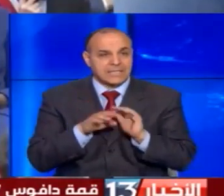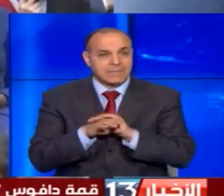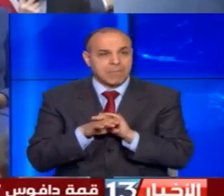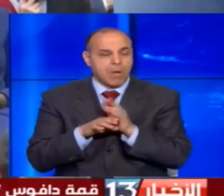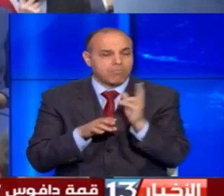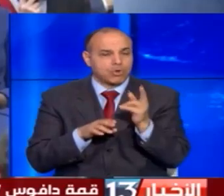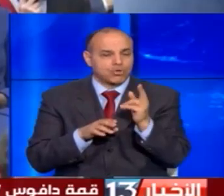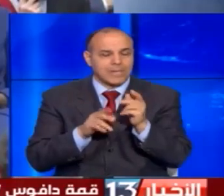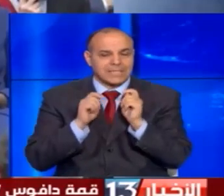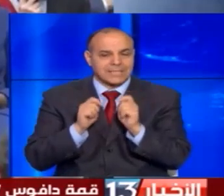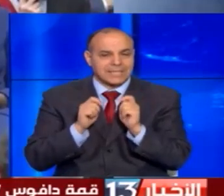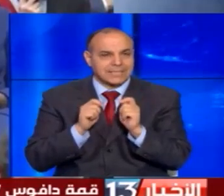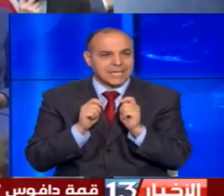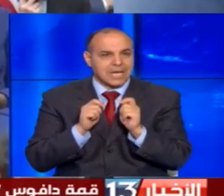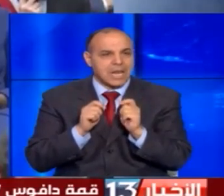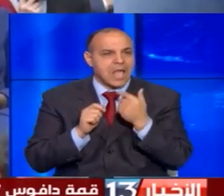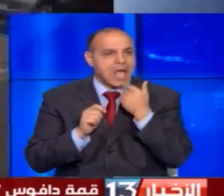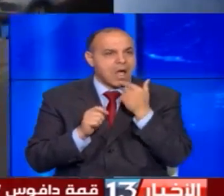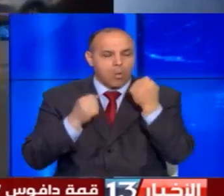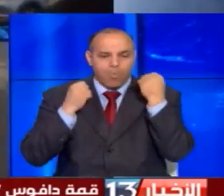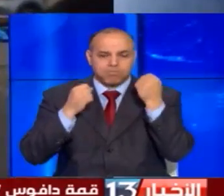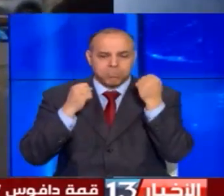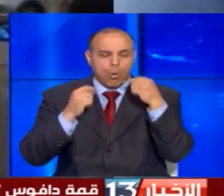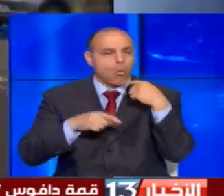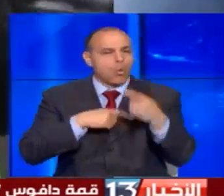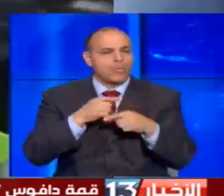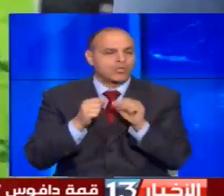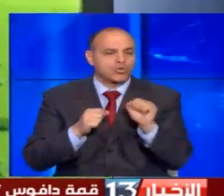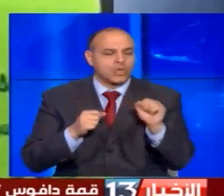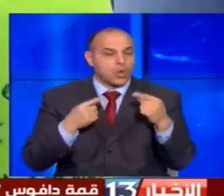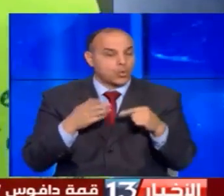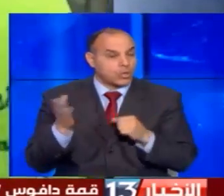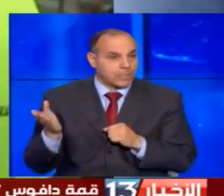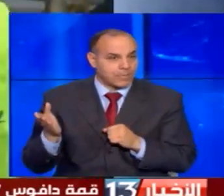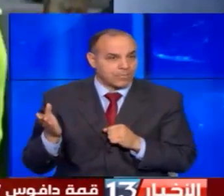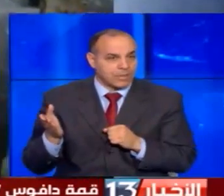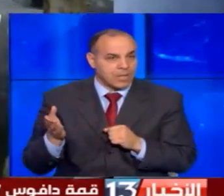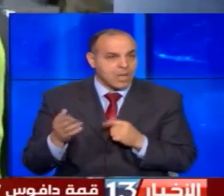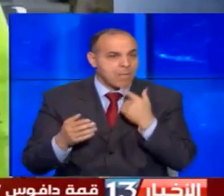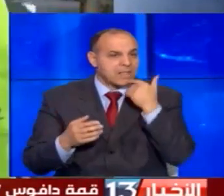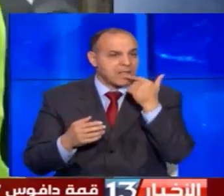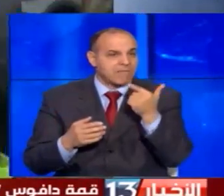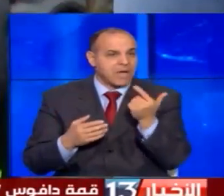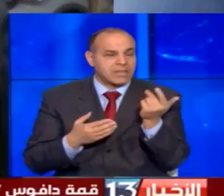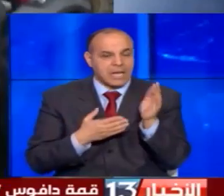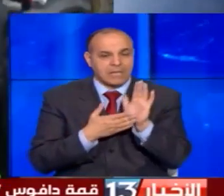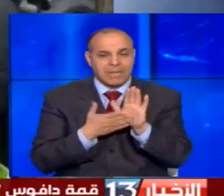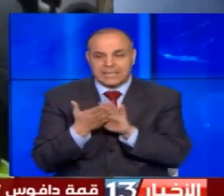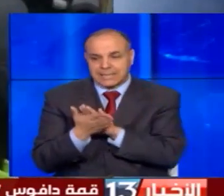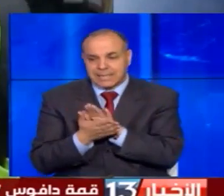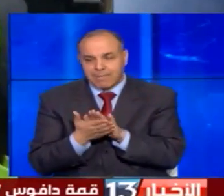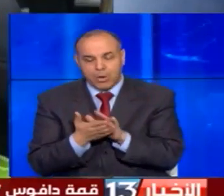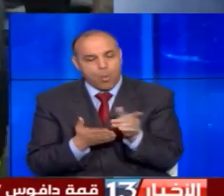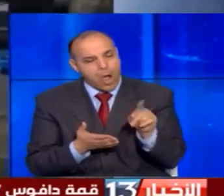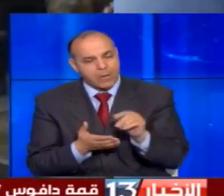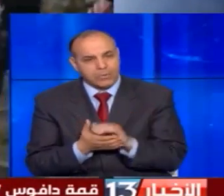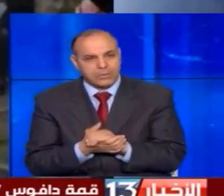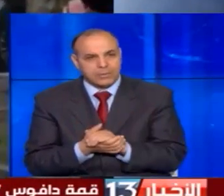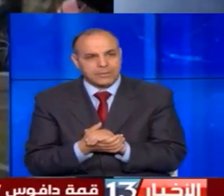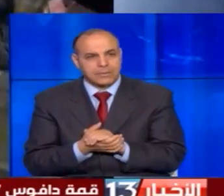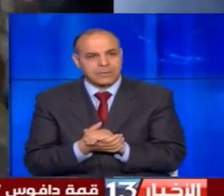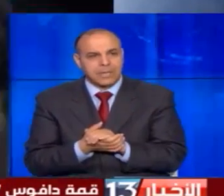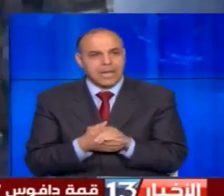عجز سياسته عن احتواء الاحتجاجات الاجتماعية ضده، ما دفعه لتقديم اعتذاره هو الآخر